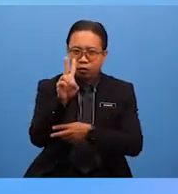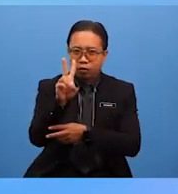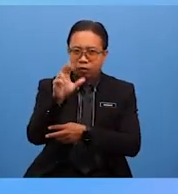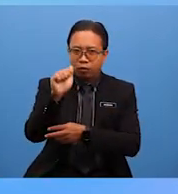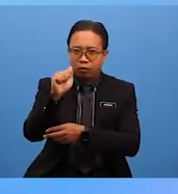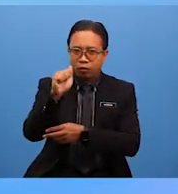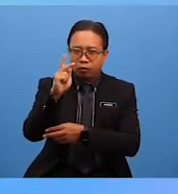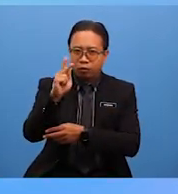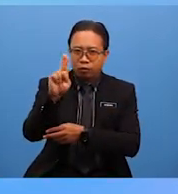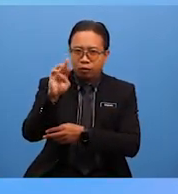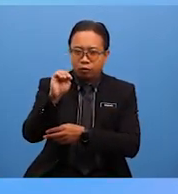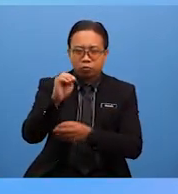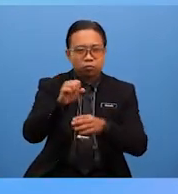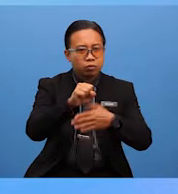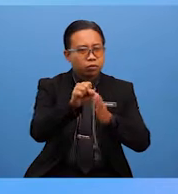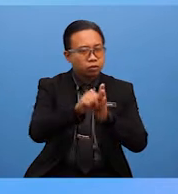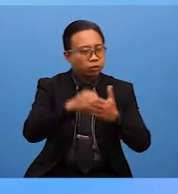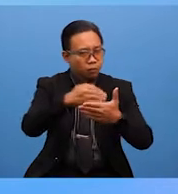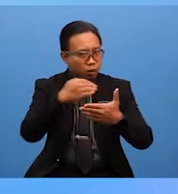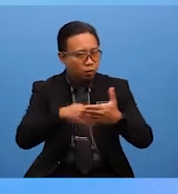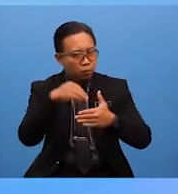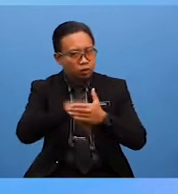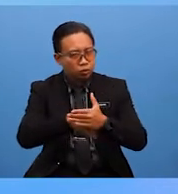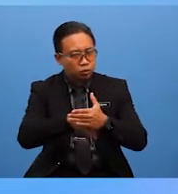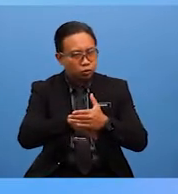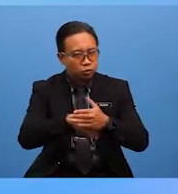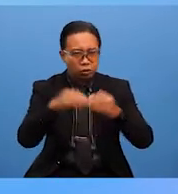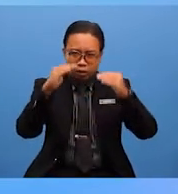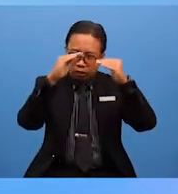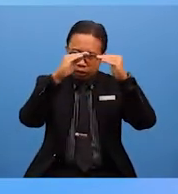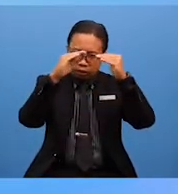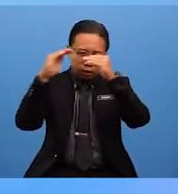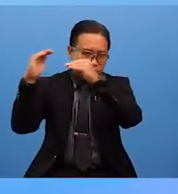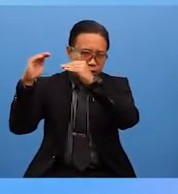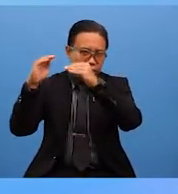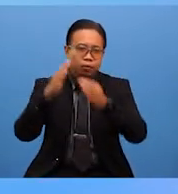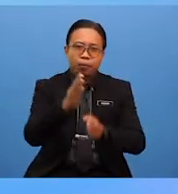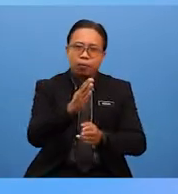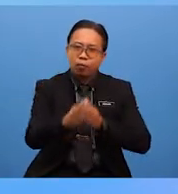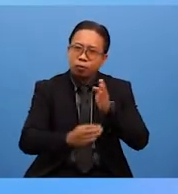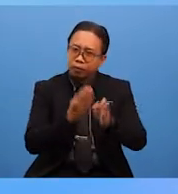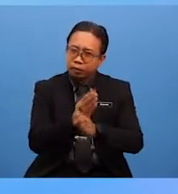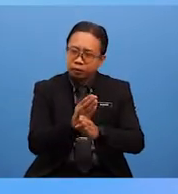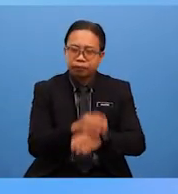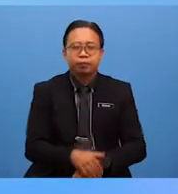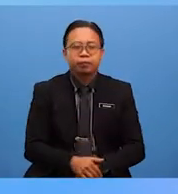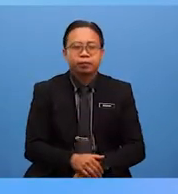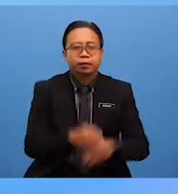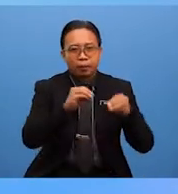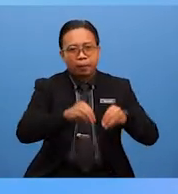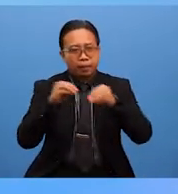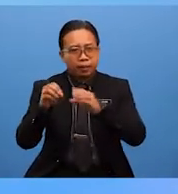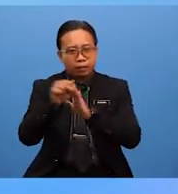sebelum memasuki atmosfer bumi Habel dari matahari ini dipindahkan secara